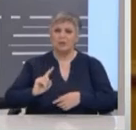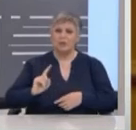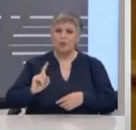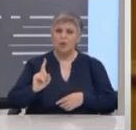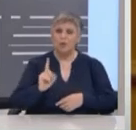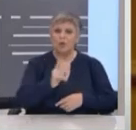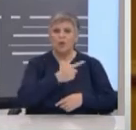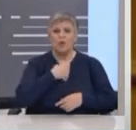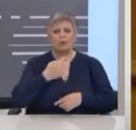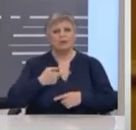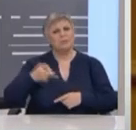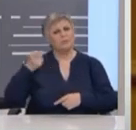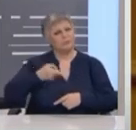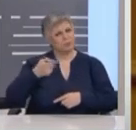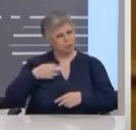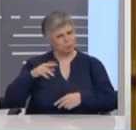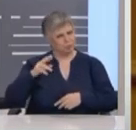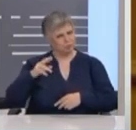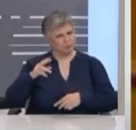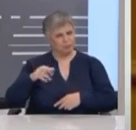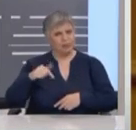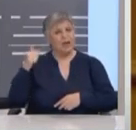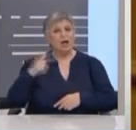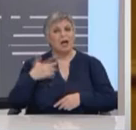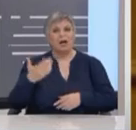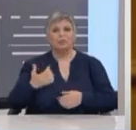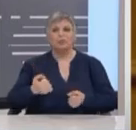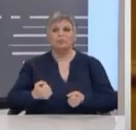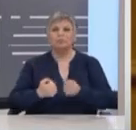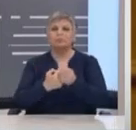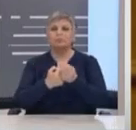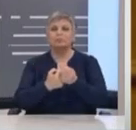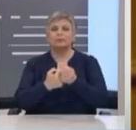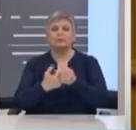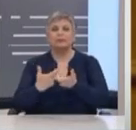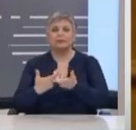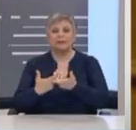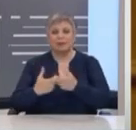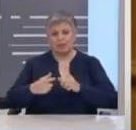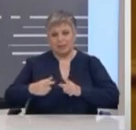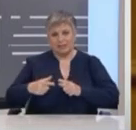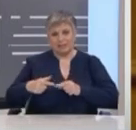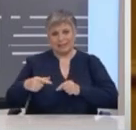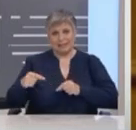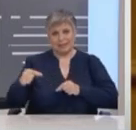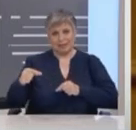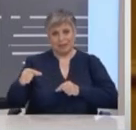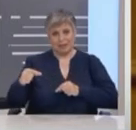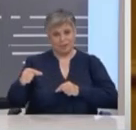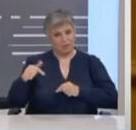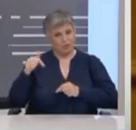ευρύτατη μάλιστα, στην ανάγκη να στηριχθούν οι προσπάθειες της Κυπριακής Δημοκρατίας και της εκλεγμένης ηγεσίας